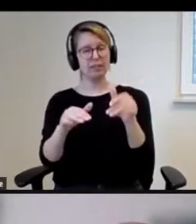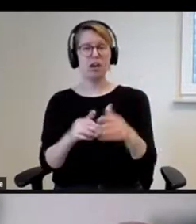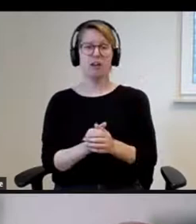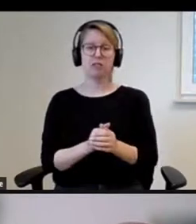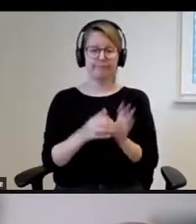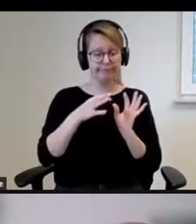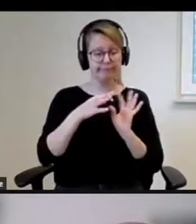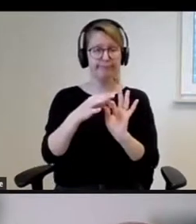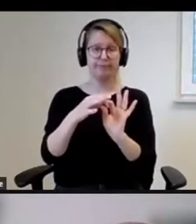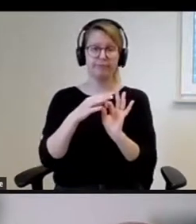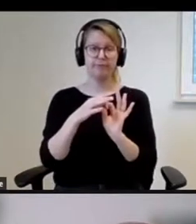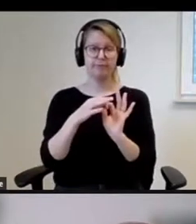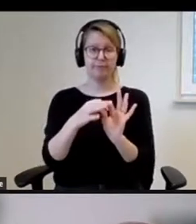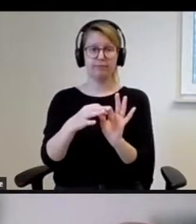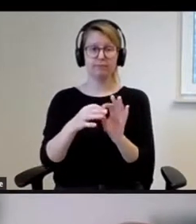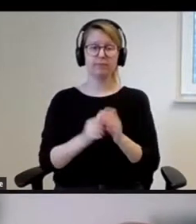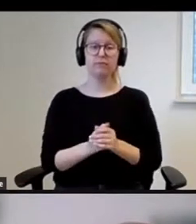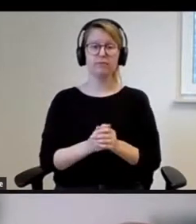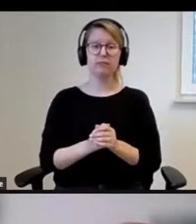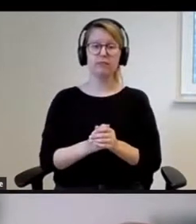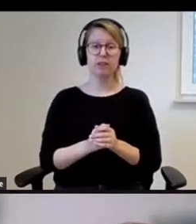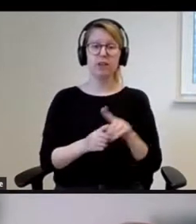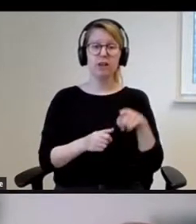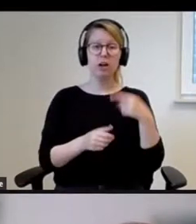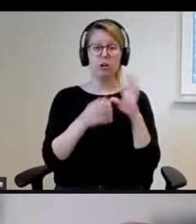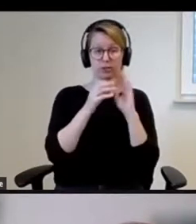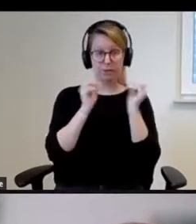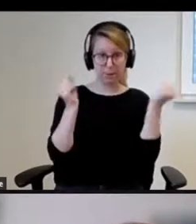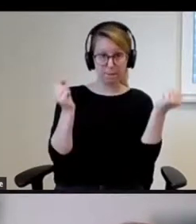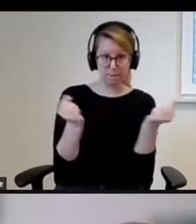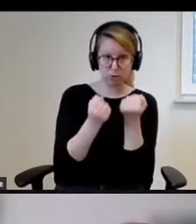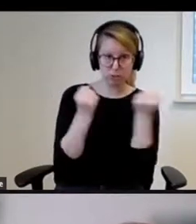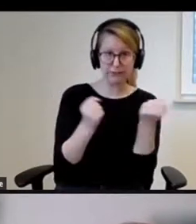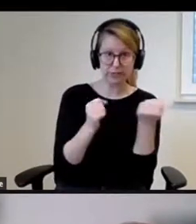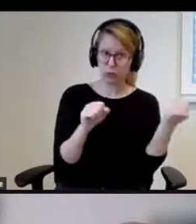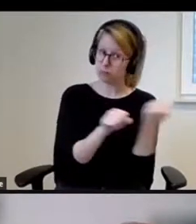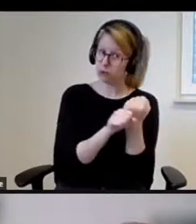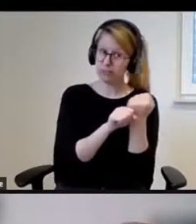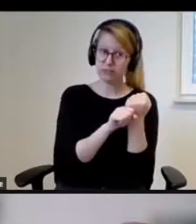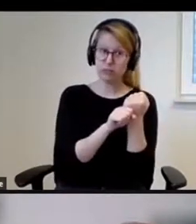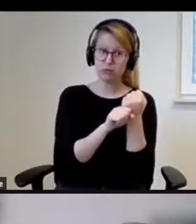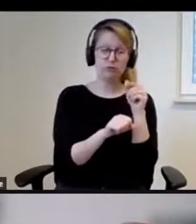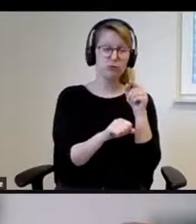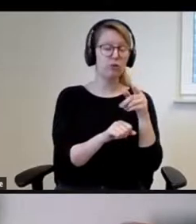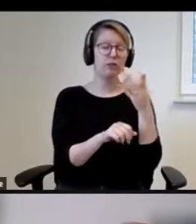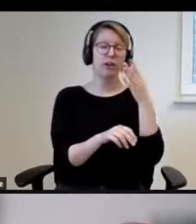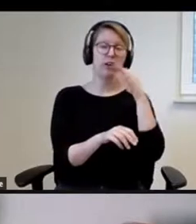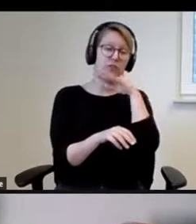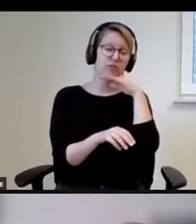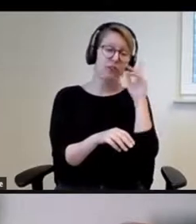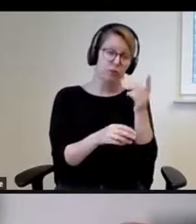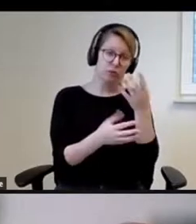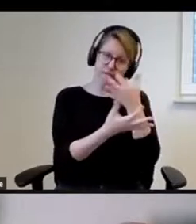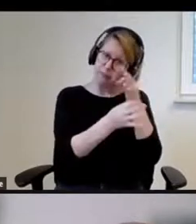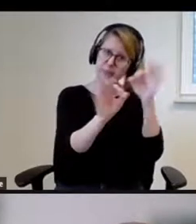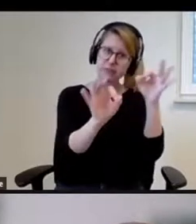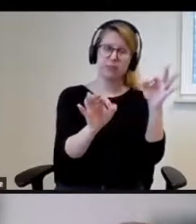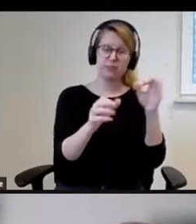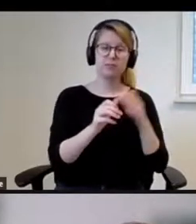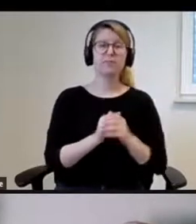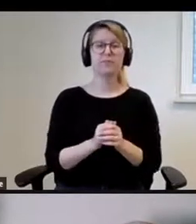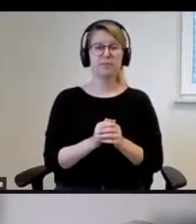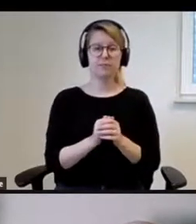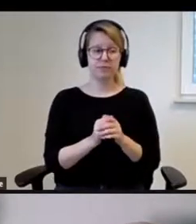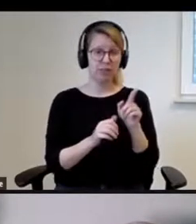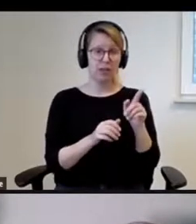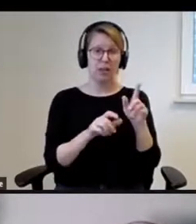emploi. Et là, d'ailleurs, je fais référence à l'autre rapport où il y avait une députée verte, Mme Catherine Langensippen,